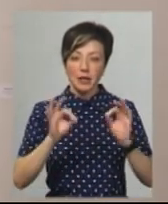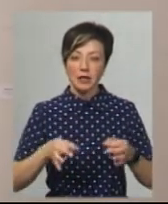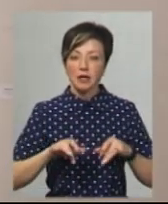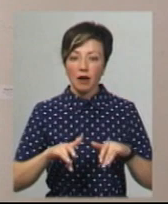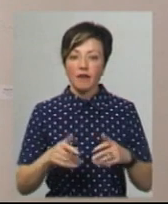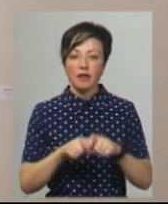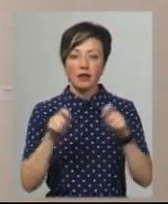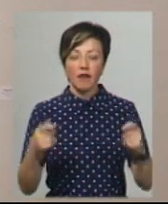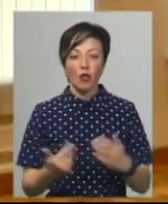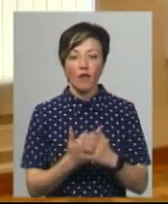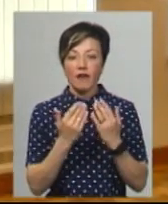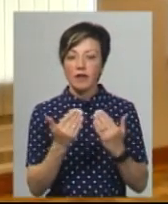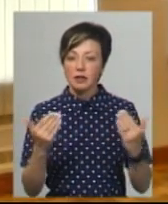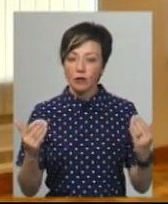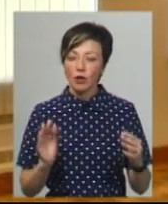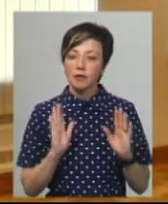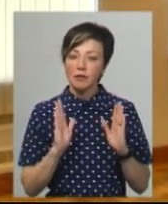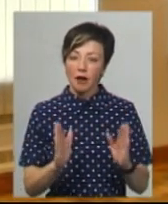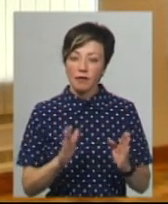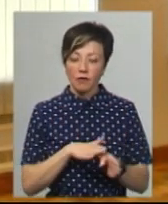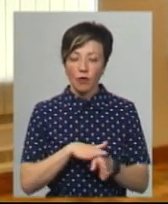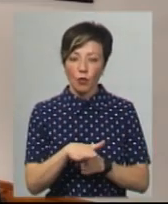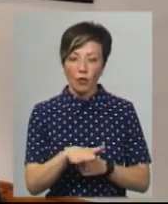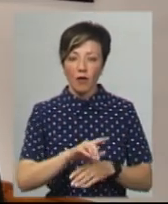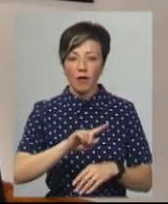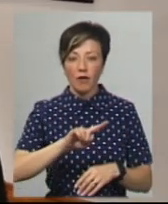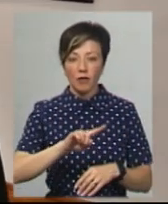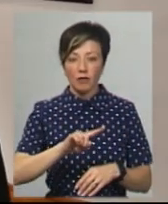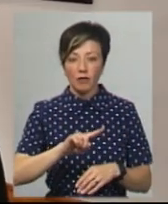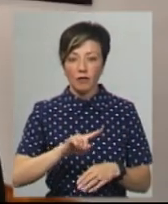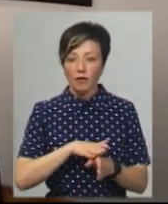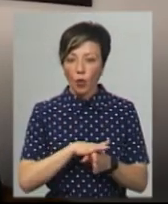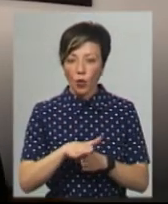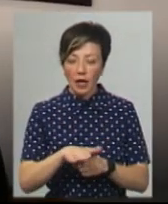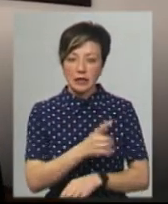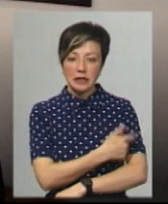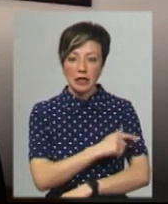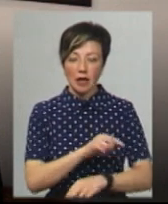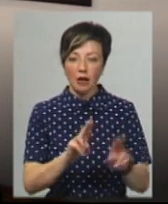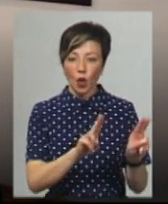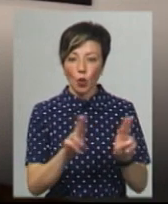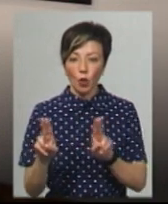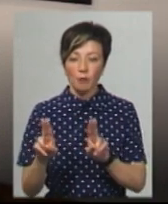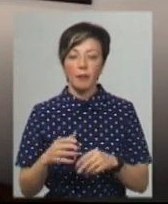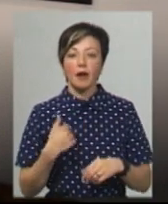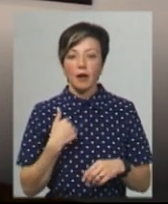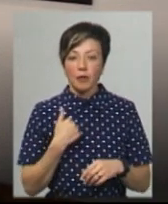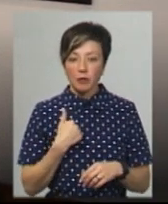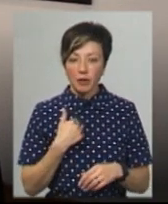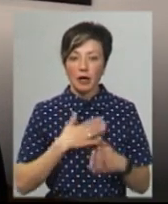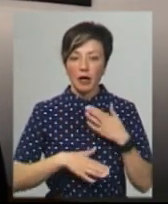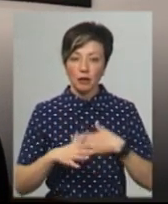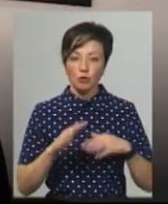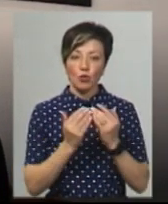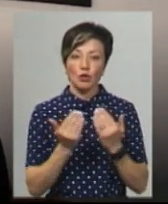нові виставки. Щоправда, додає, лише за умови дотримання санітарних норм. Ми дуже радіємо з того, що музей поступово повертається до своєї звичної